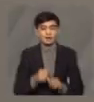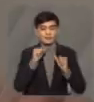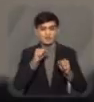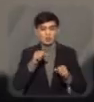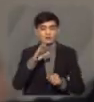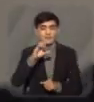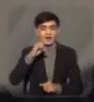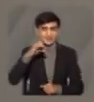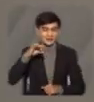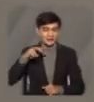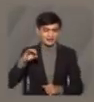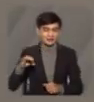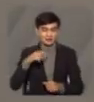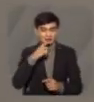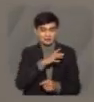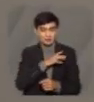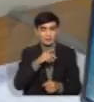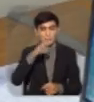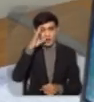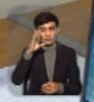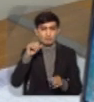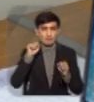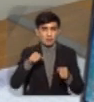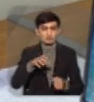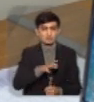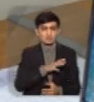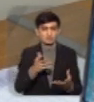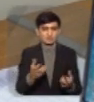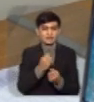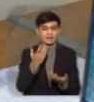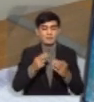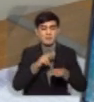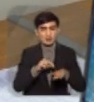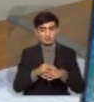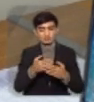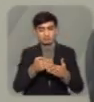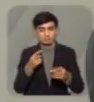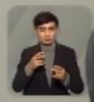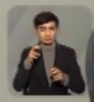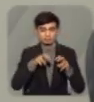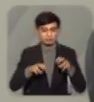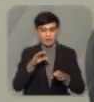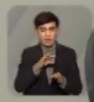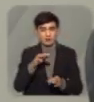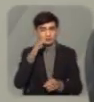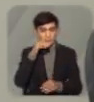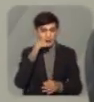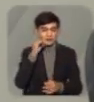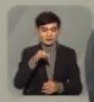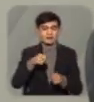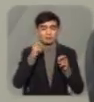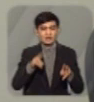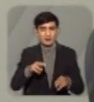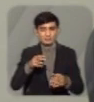Адвокат Василий Садыков утверждает, что мальчика можно было спасти, если бы полиция изначально применила поиски с помощью собак и